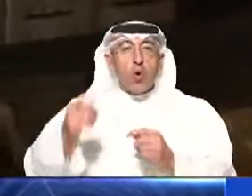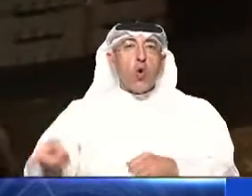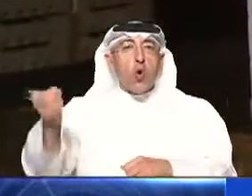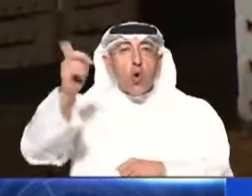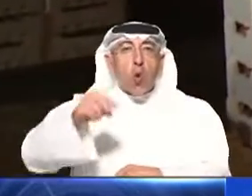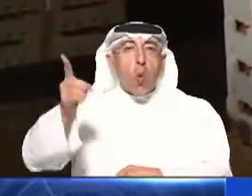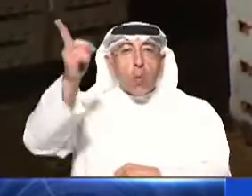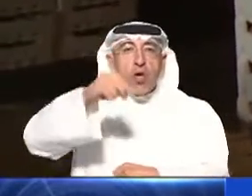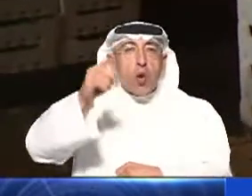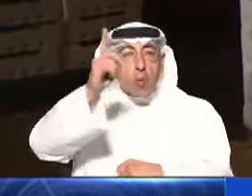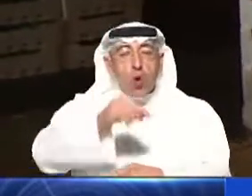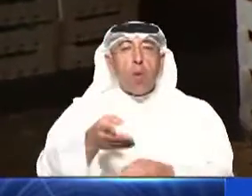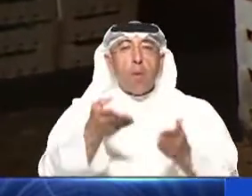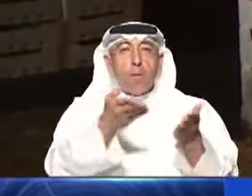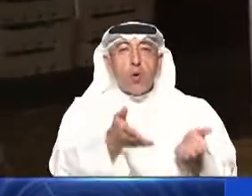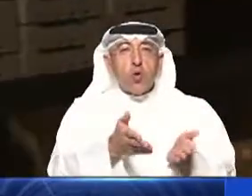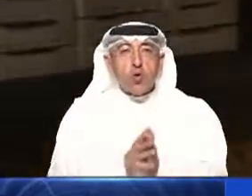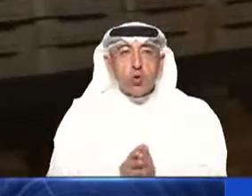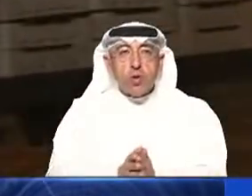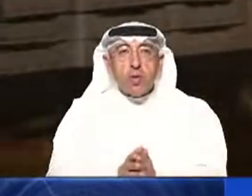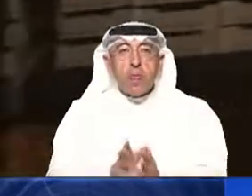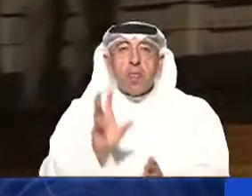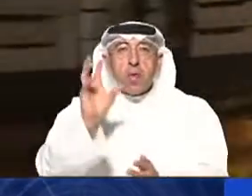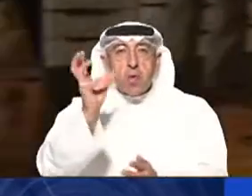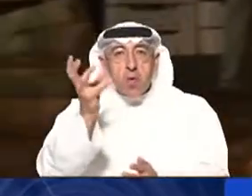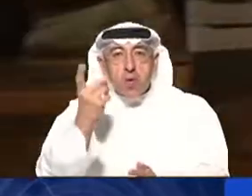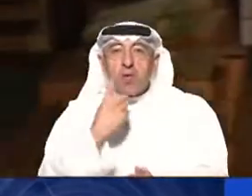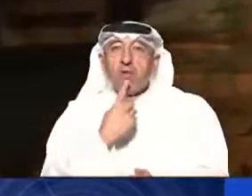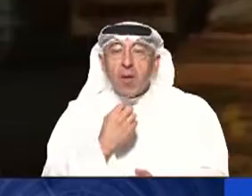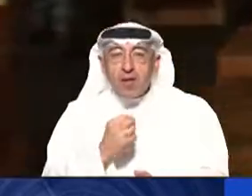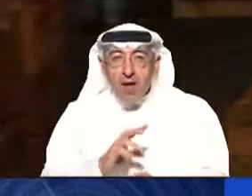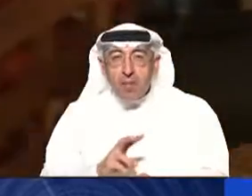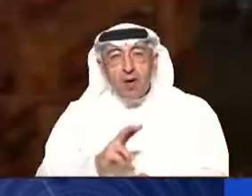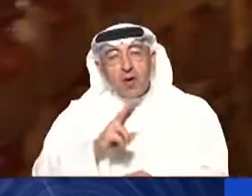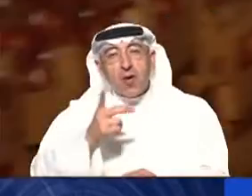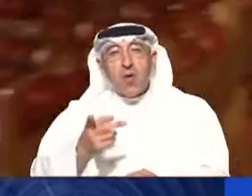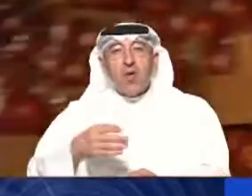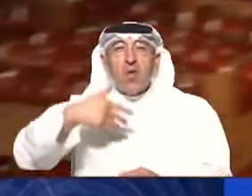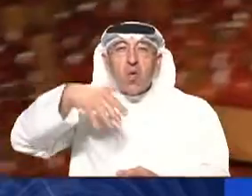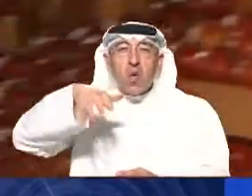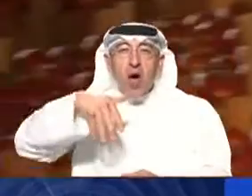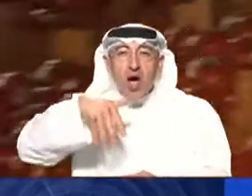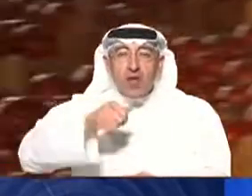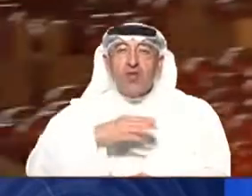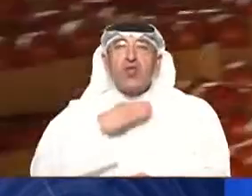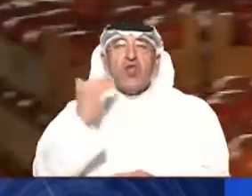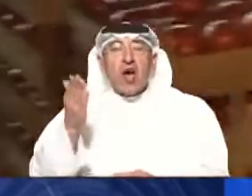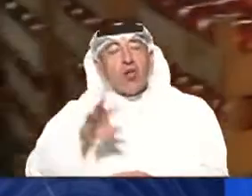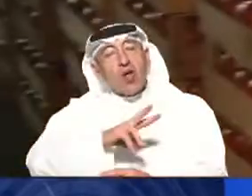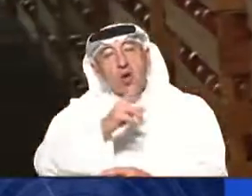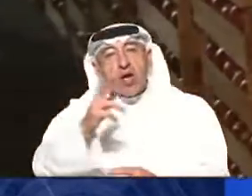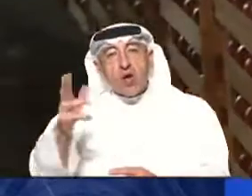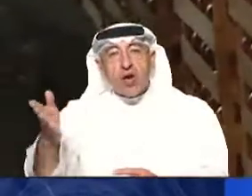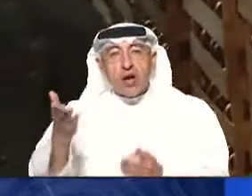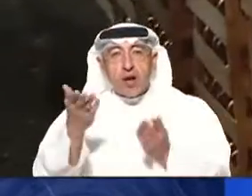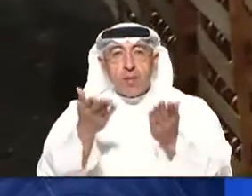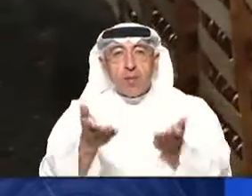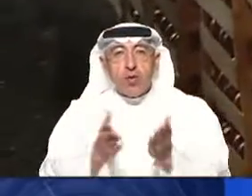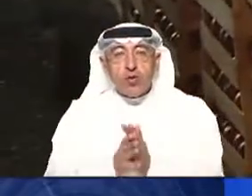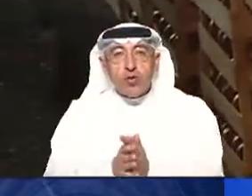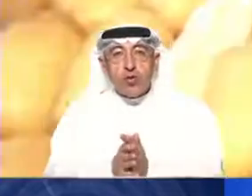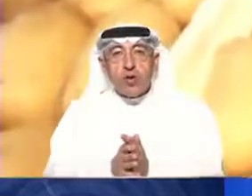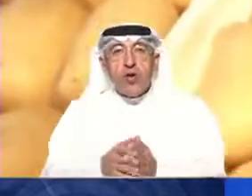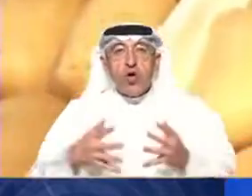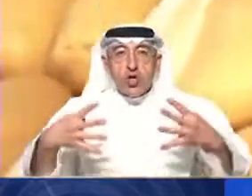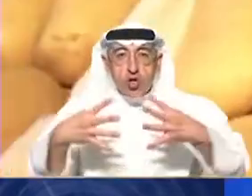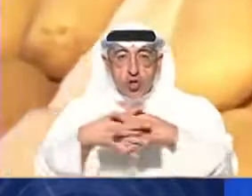يومية بهذا الوقت في هذا الموقع، في موقع الاتحاد المزارعين وموقع شركة وافر